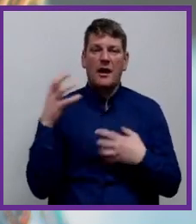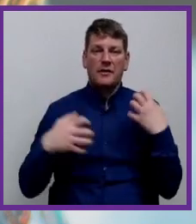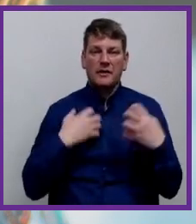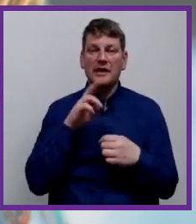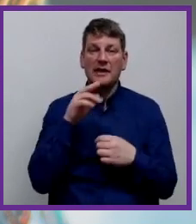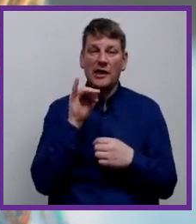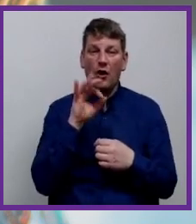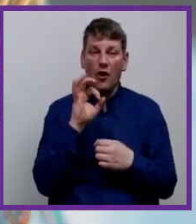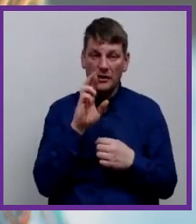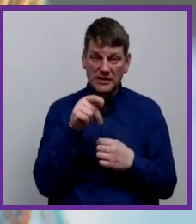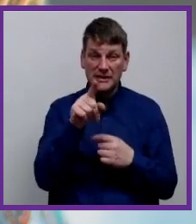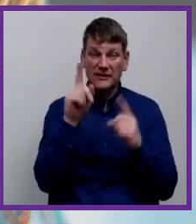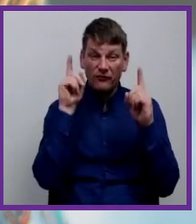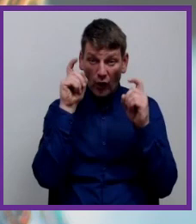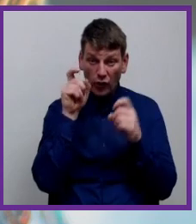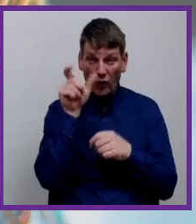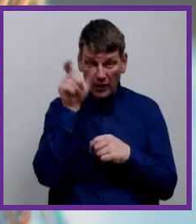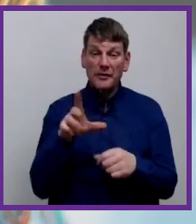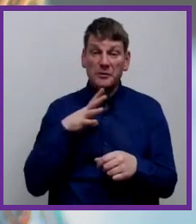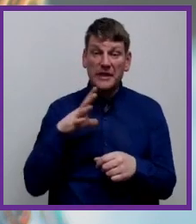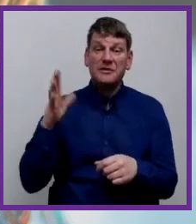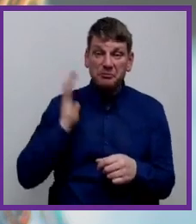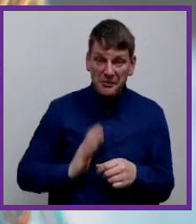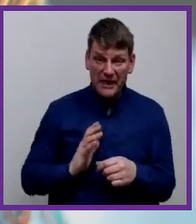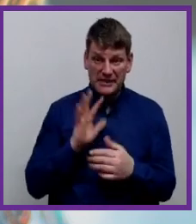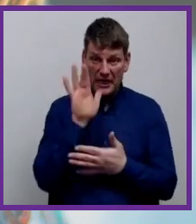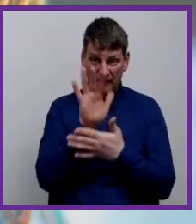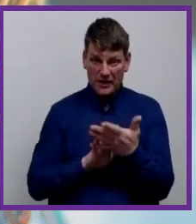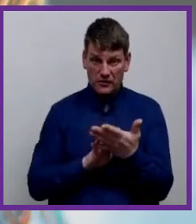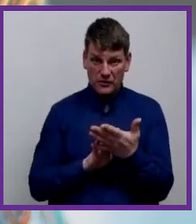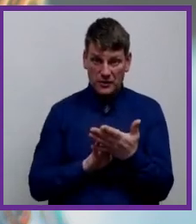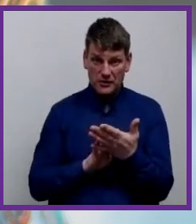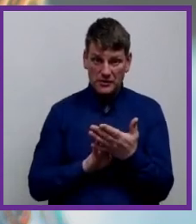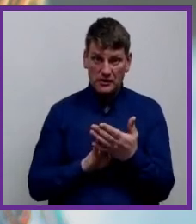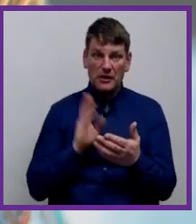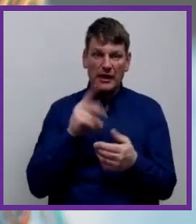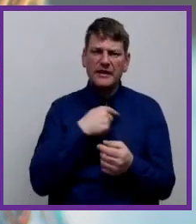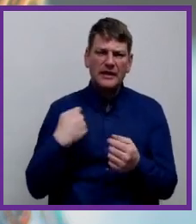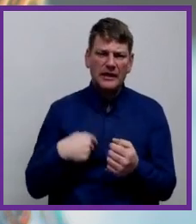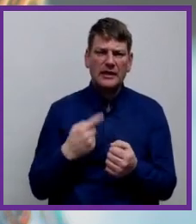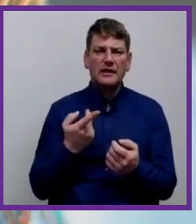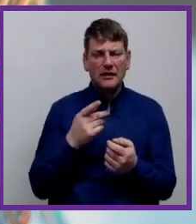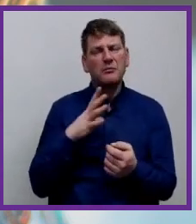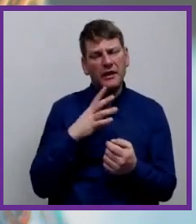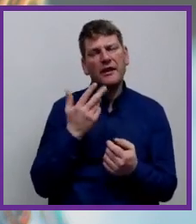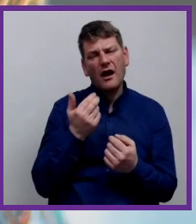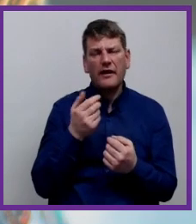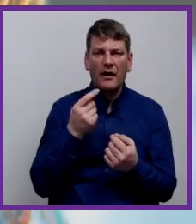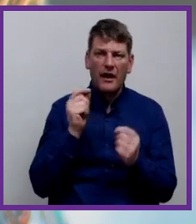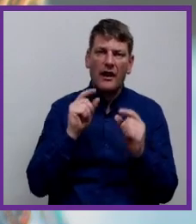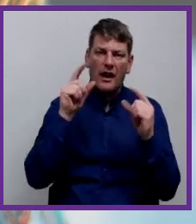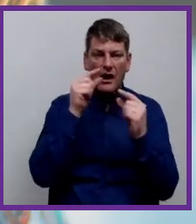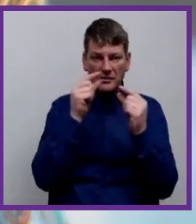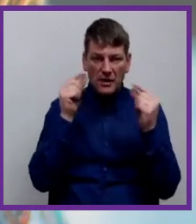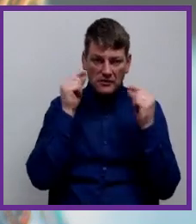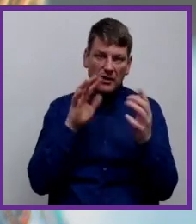un tas fotogrāfs bija spiests atvainoties, ka, jā, vispār Ķīnietēm ir, nu, jā, lielākas acis un kaut kā